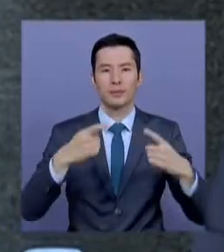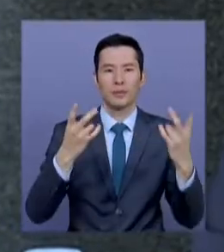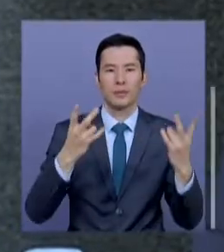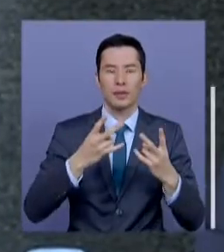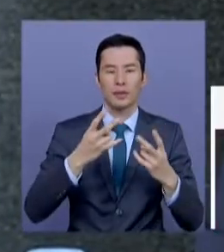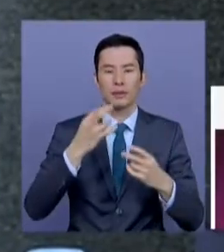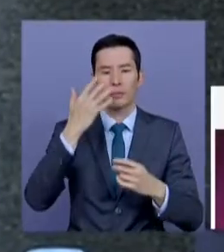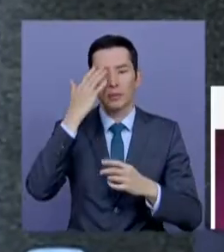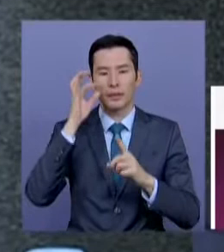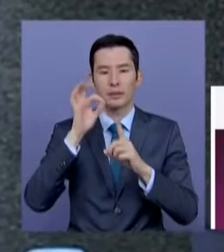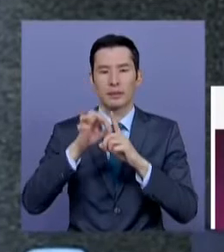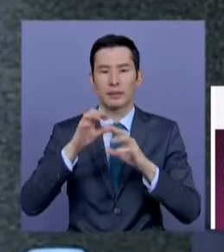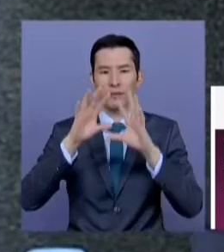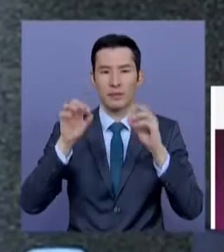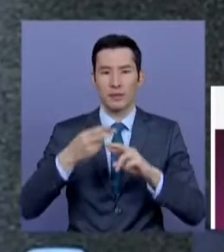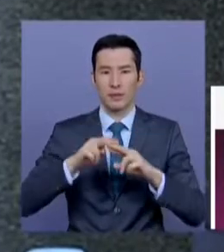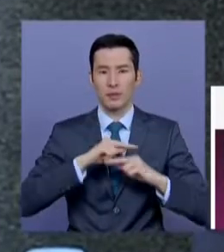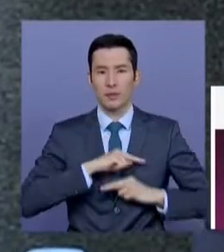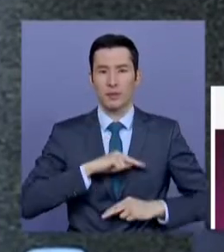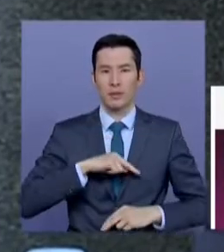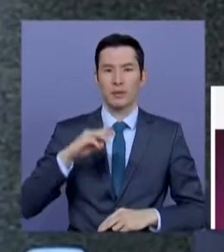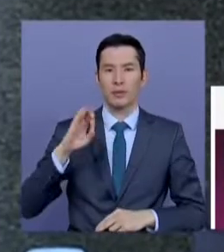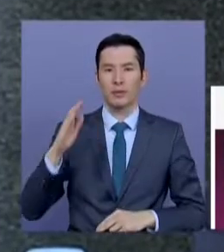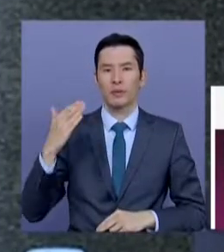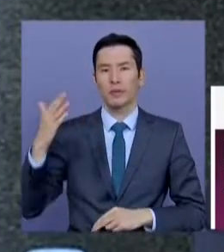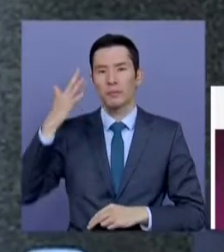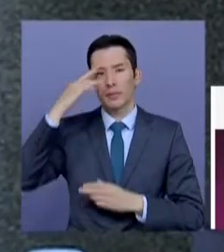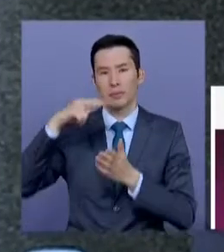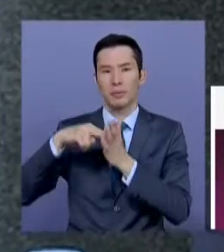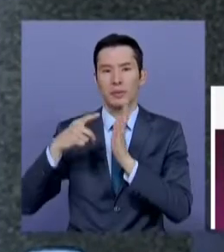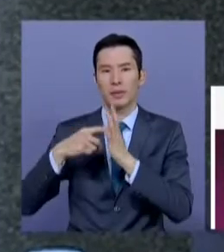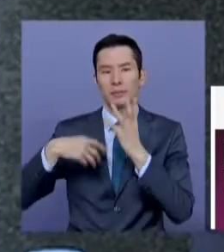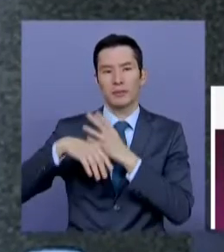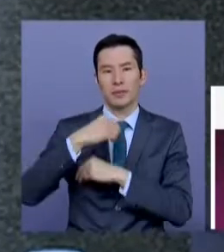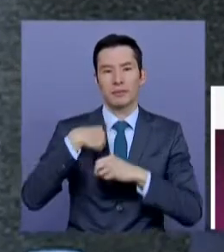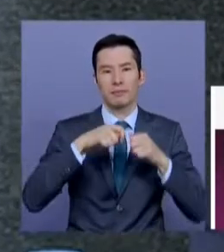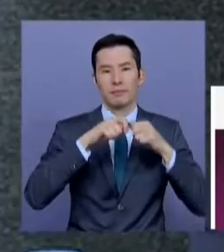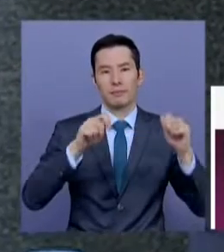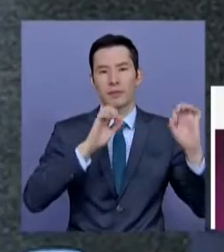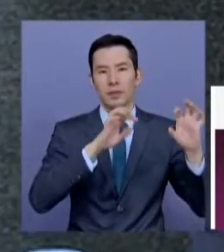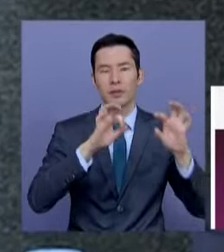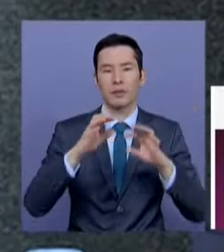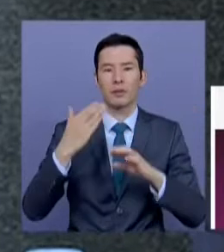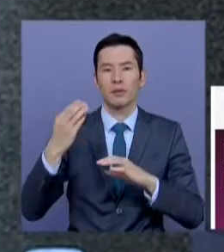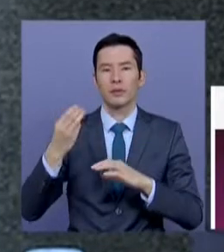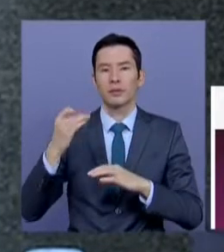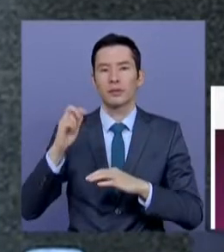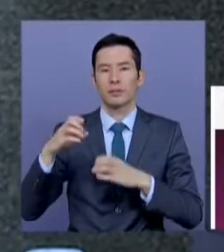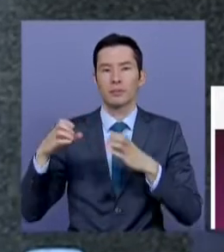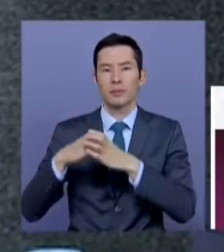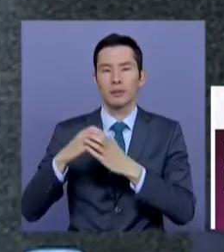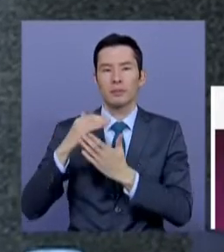мақсат осы жүрген жұмыстардың бәрі біздің кандидатымызды жеткізу, қазіргі платформасының негізгі бағыттарын